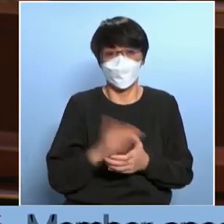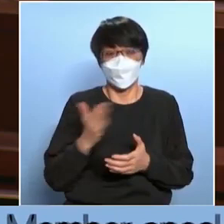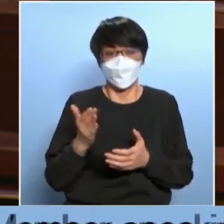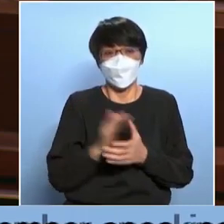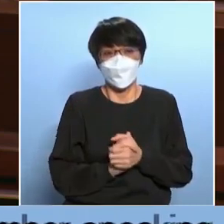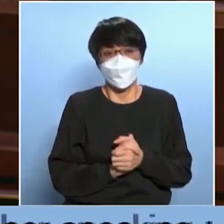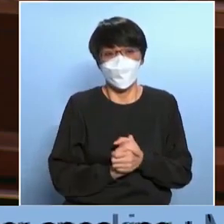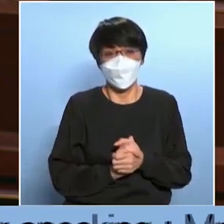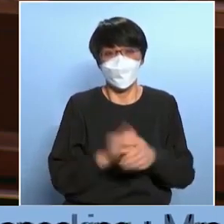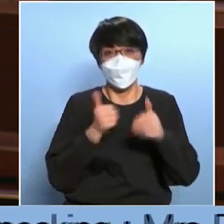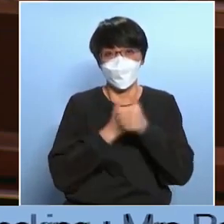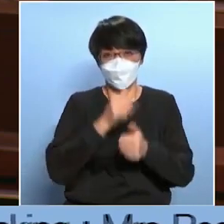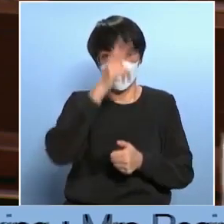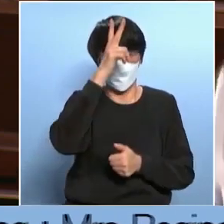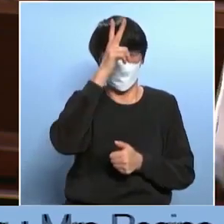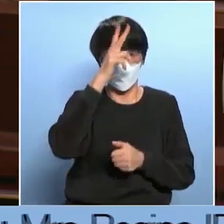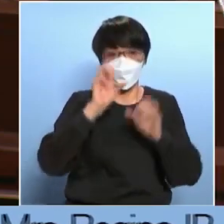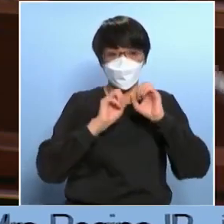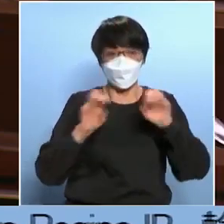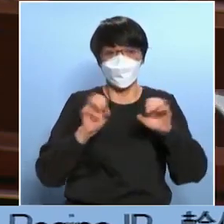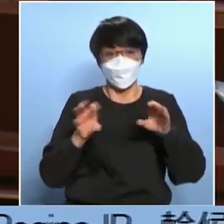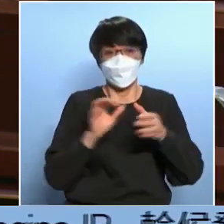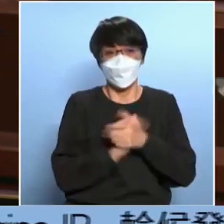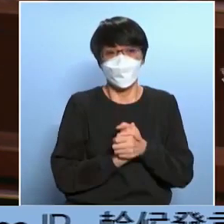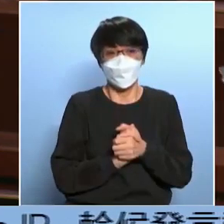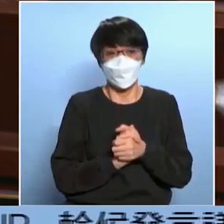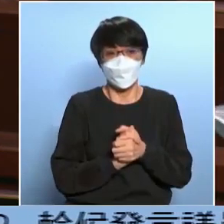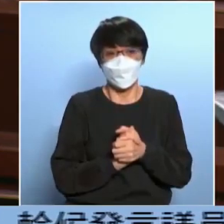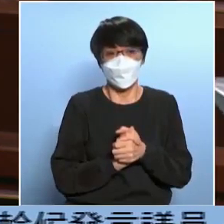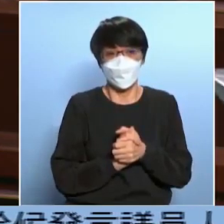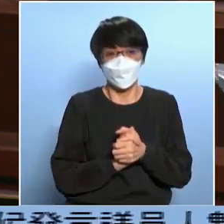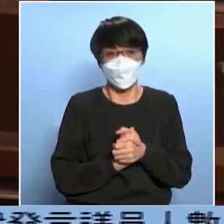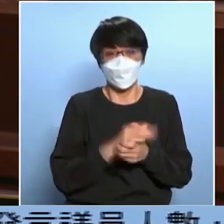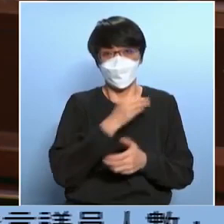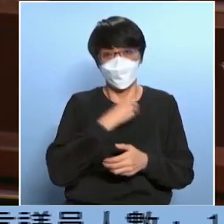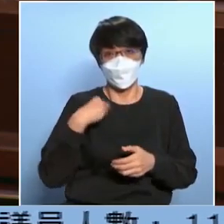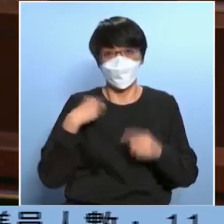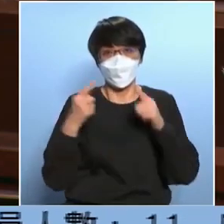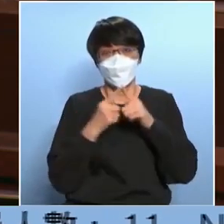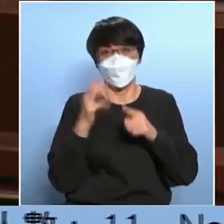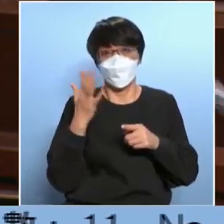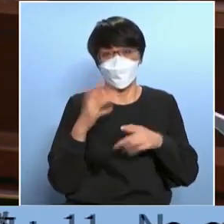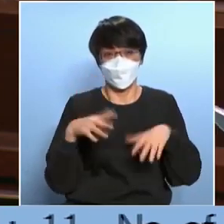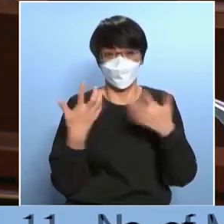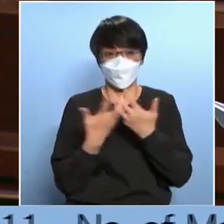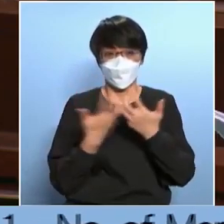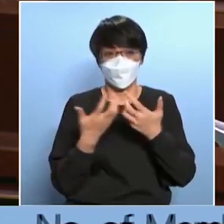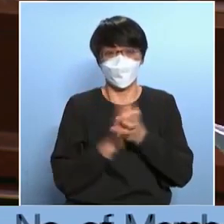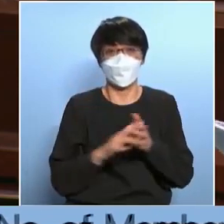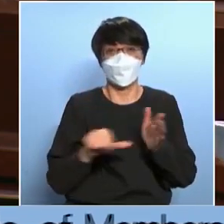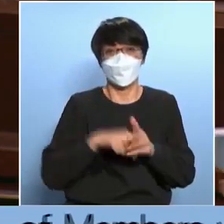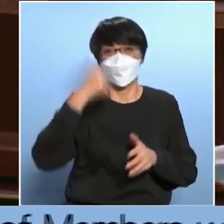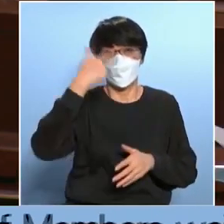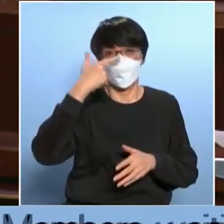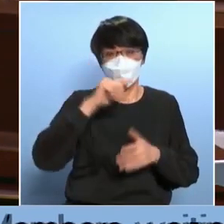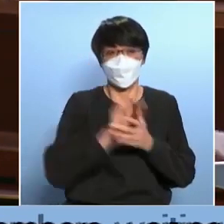到根據政府這個報告，政府這個醫療人力規劃和推算最新的